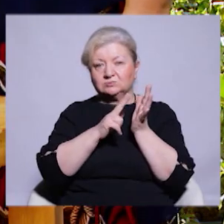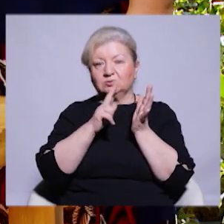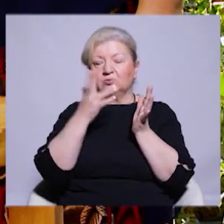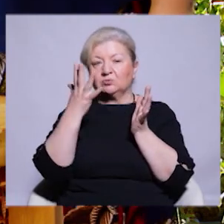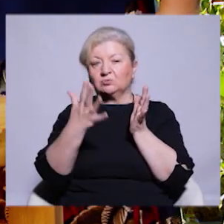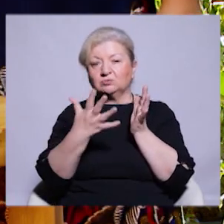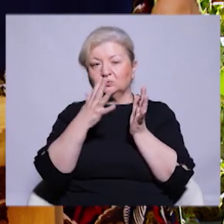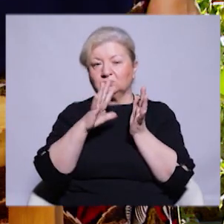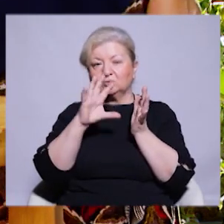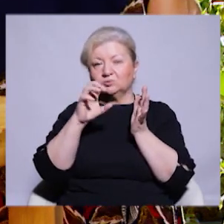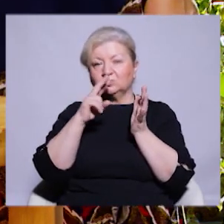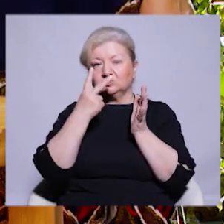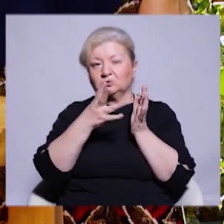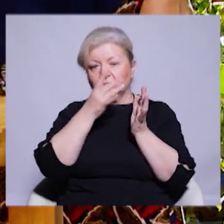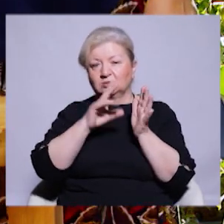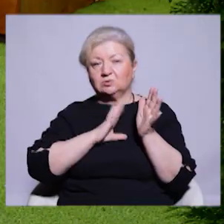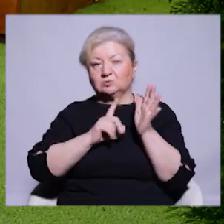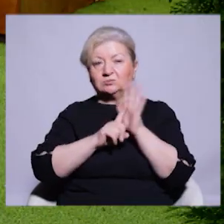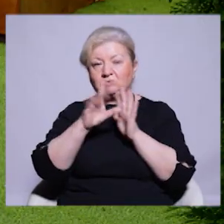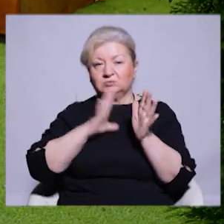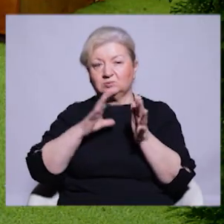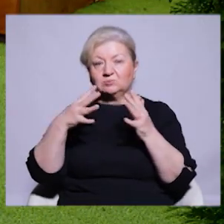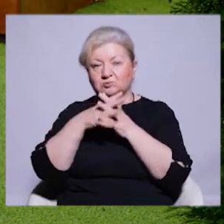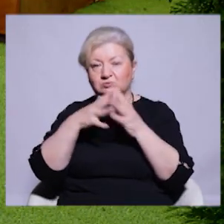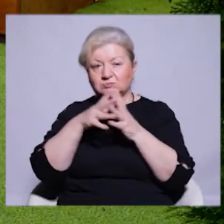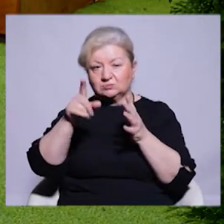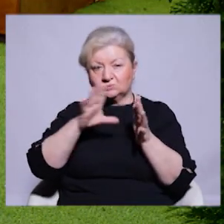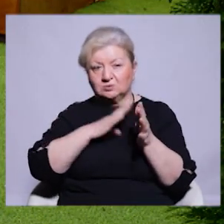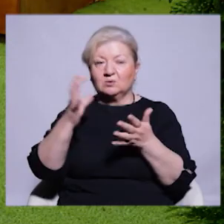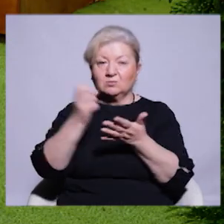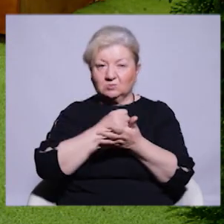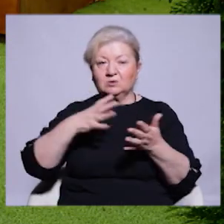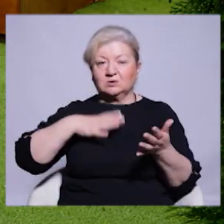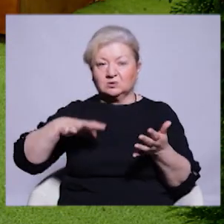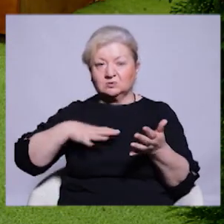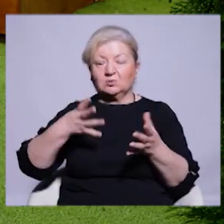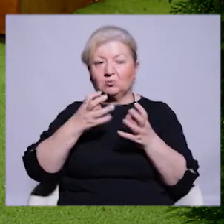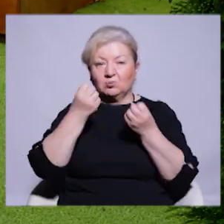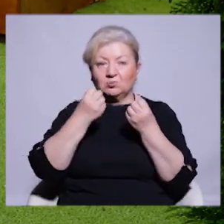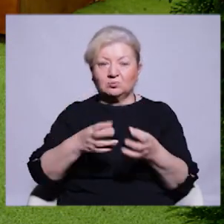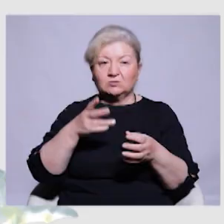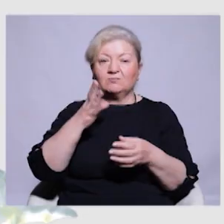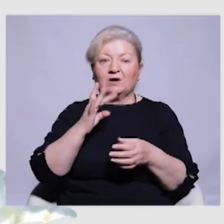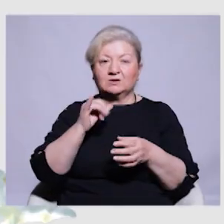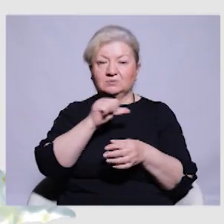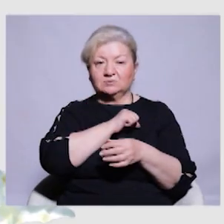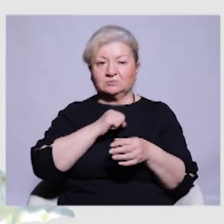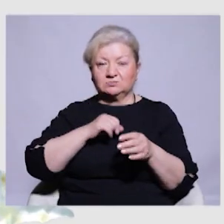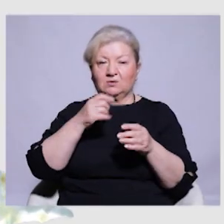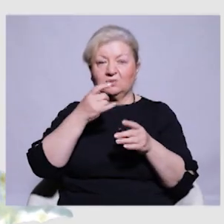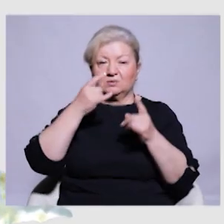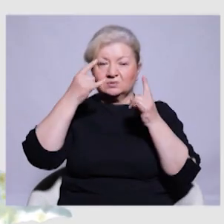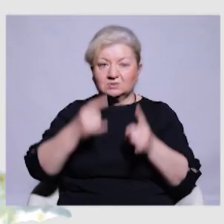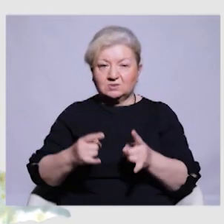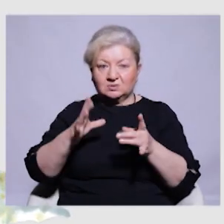502 წელი, როდესაც სამგორში მოხდა უკვე ბრძოლა, მაგრამ აქ გაიმარჯვეს ქართველებმა, უბრალოდ ვახტანგ გორგასალი